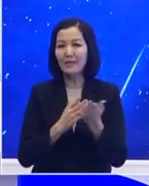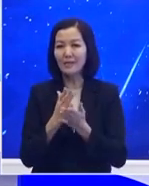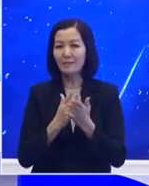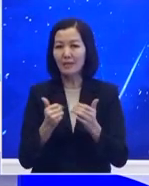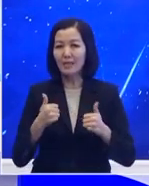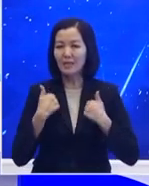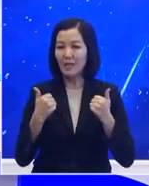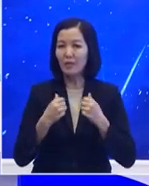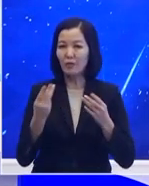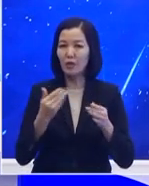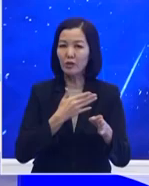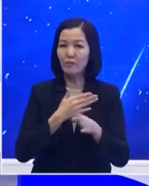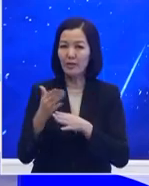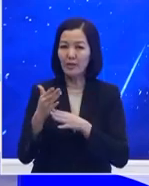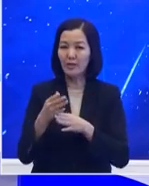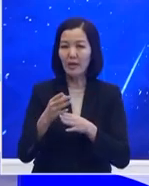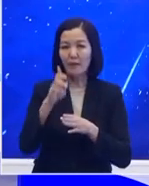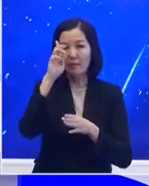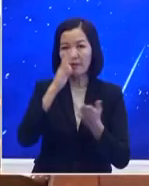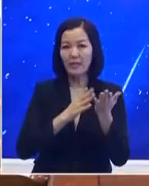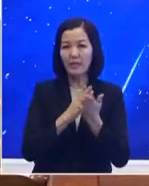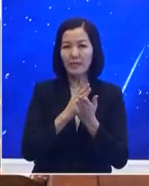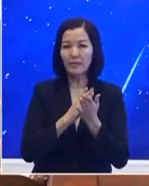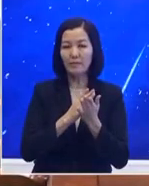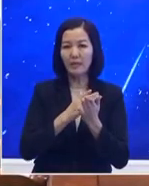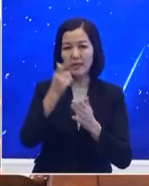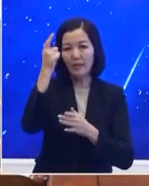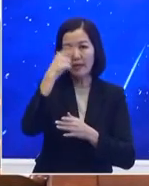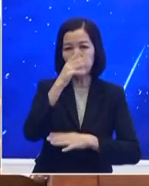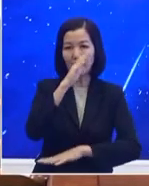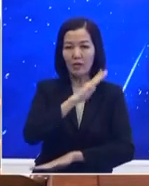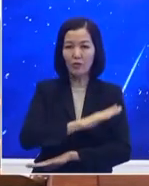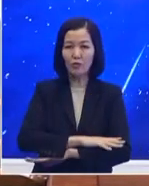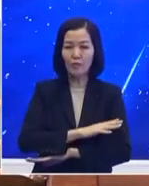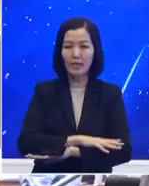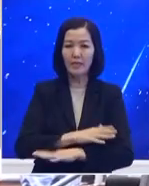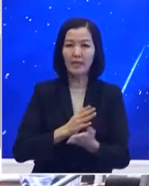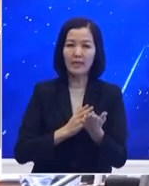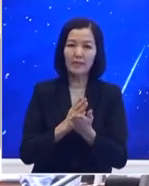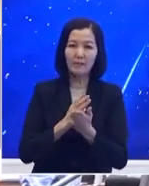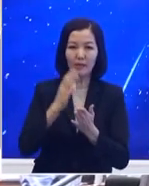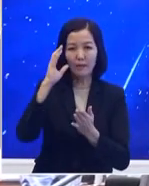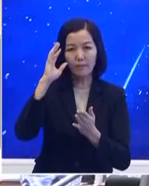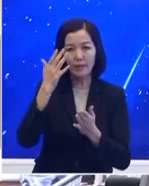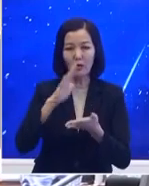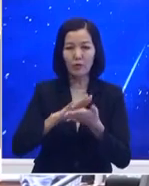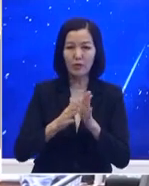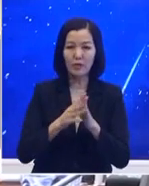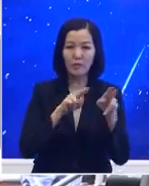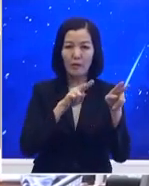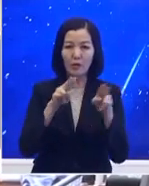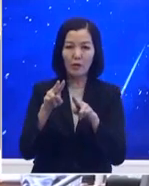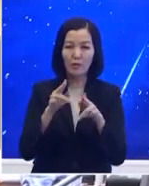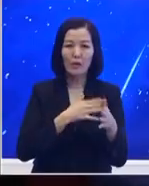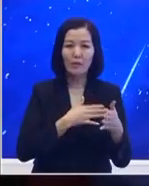ынталандыруға жұмсалады. Қазір облыста мемлекеттік қызметте этикалық нормаларды сақтау, қызметкерлердің моральдық психологиялық жағдайын бақылау